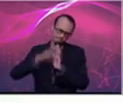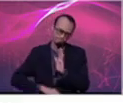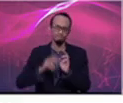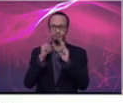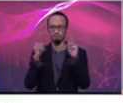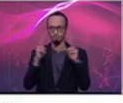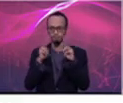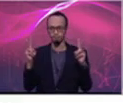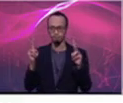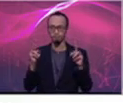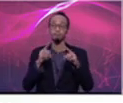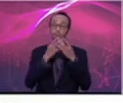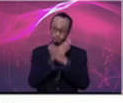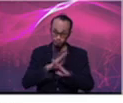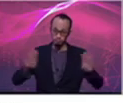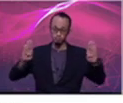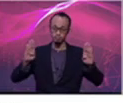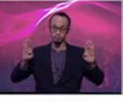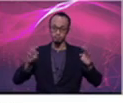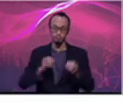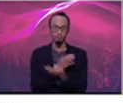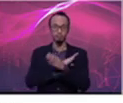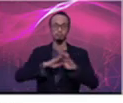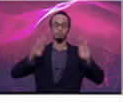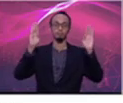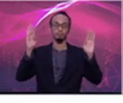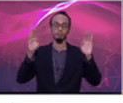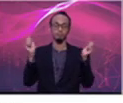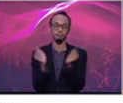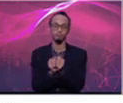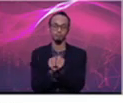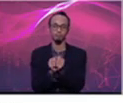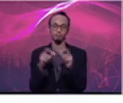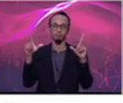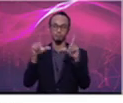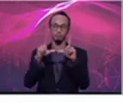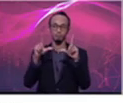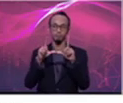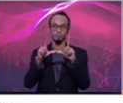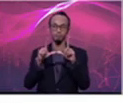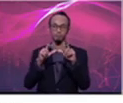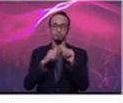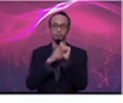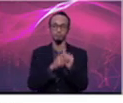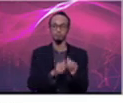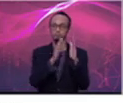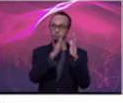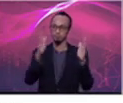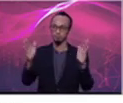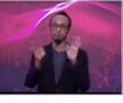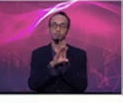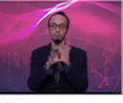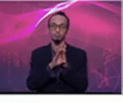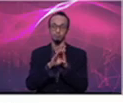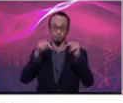berbanding dengan pelepasan setelah tamat secara tamat tamat tamat ikut tempoh dia contohnya